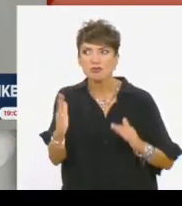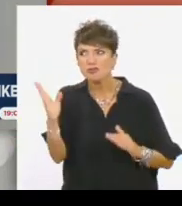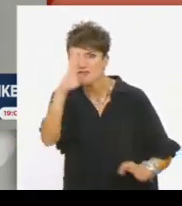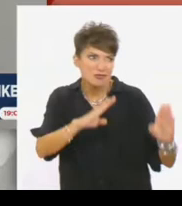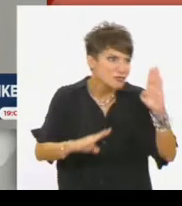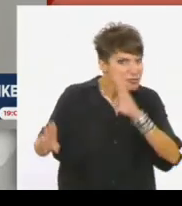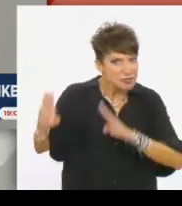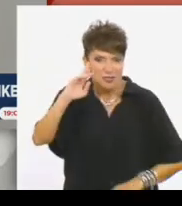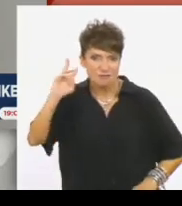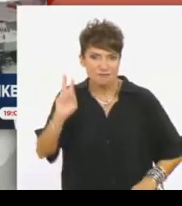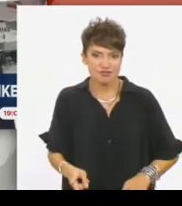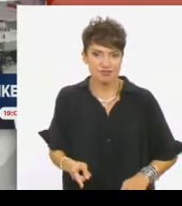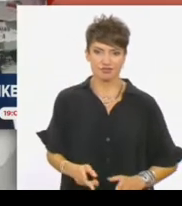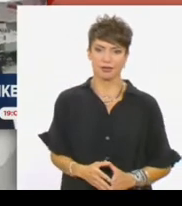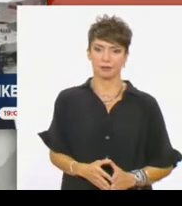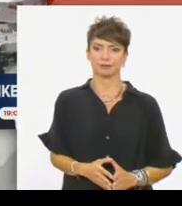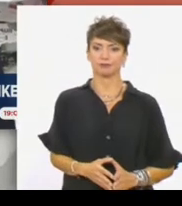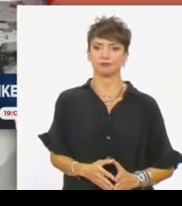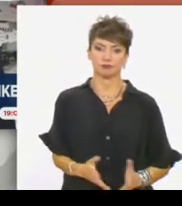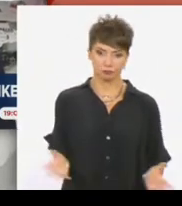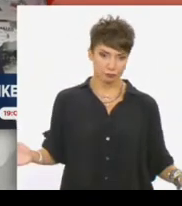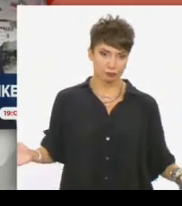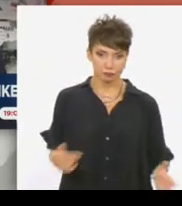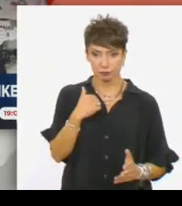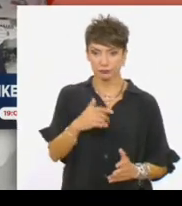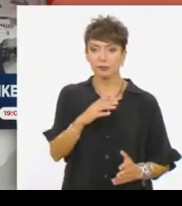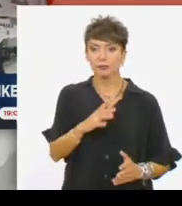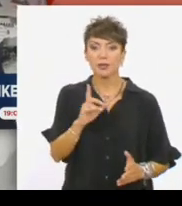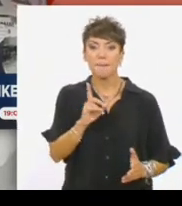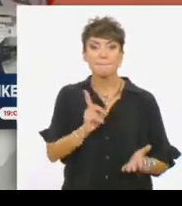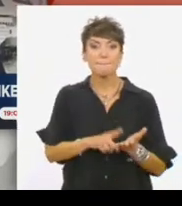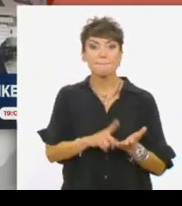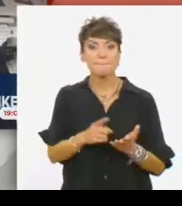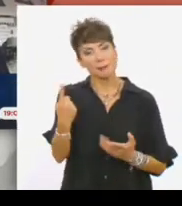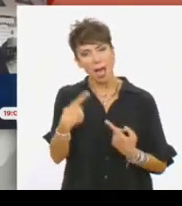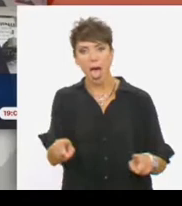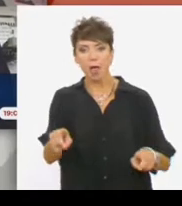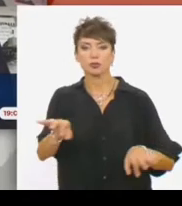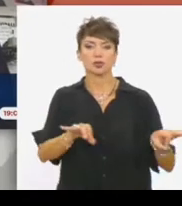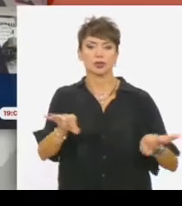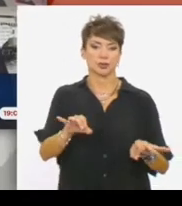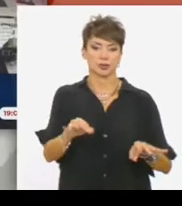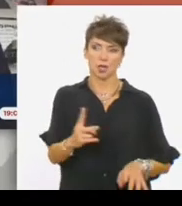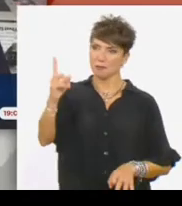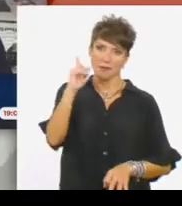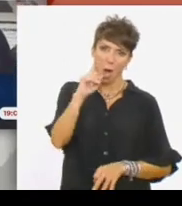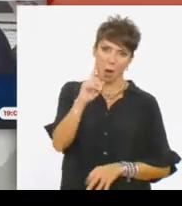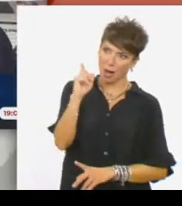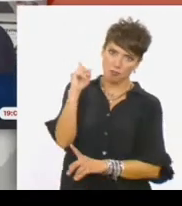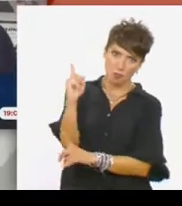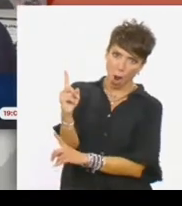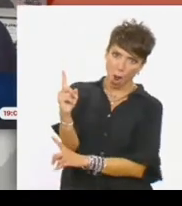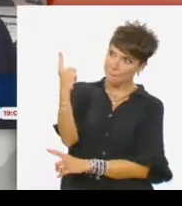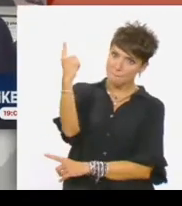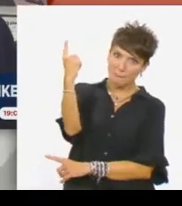από εγκληματικές ενέργειες. Αφού είχαν απέναντι ένα τέτοιο κακοποιό, θα έπρεπε να ήταν άλλο το σχέδιο και όχι να έχουν μία αστυνομικό μόνο. Λοιπόν,